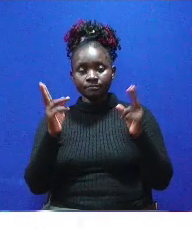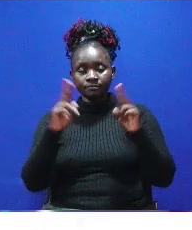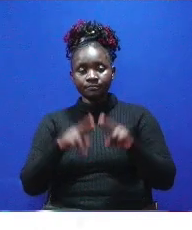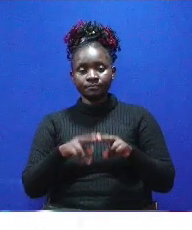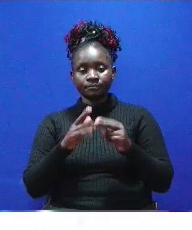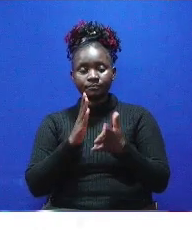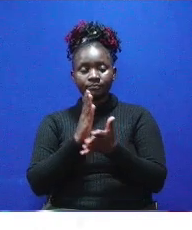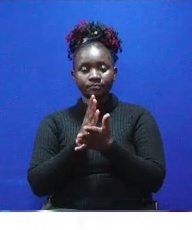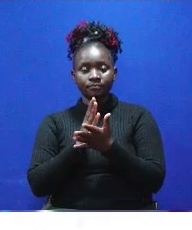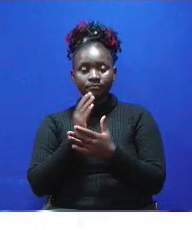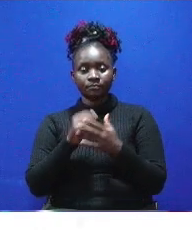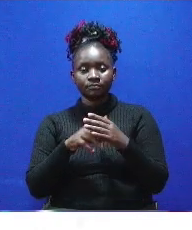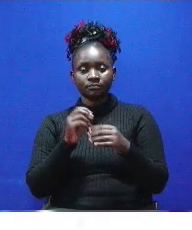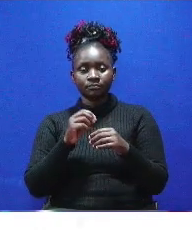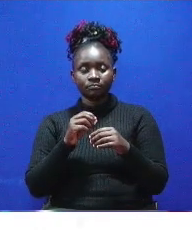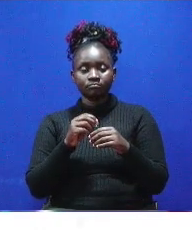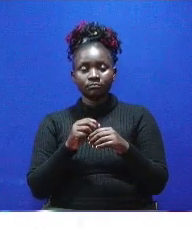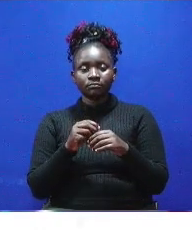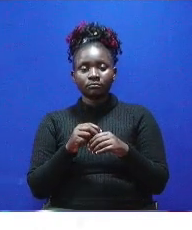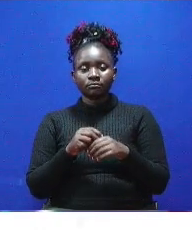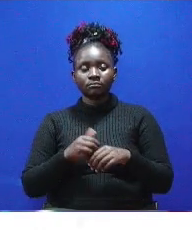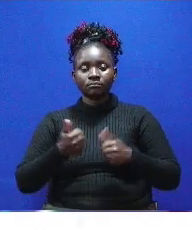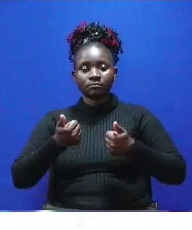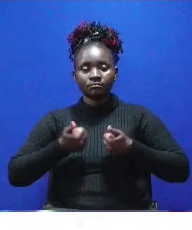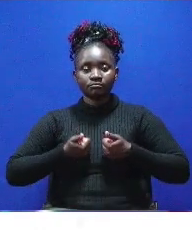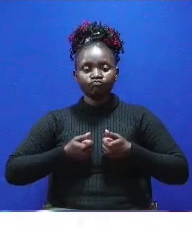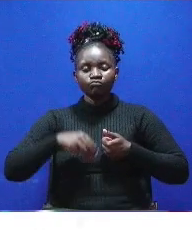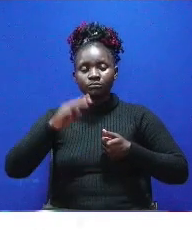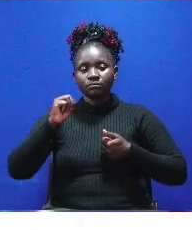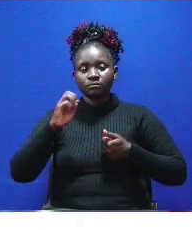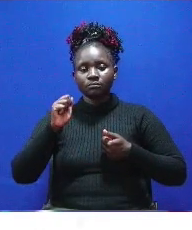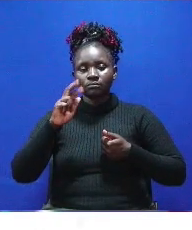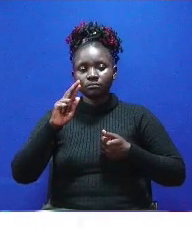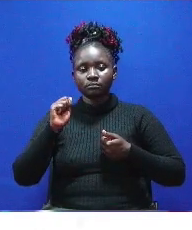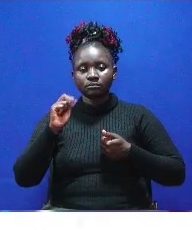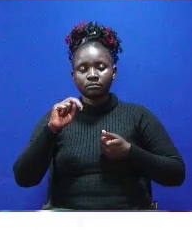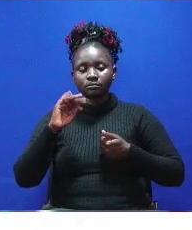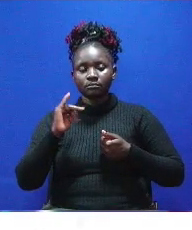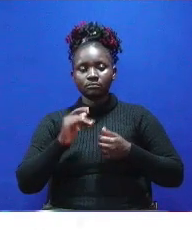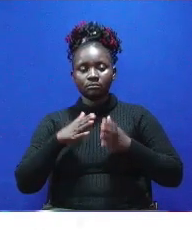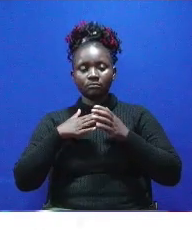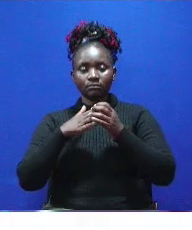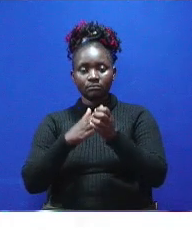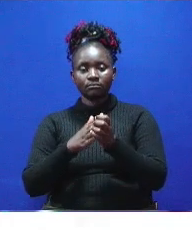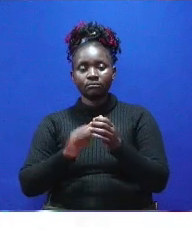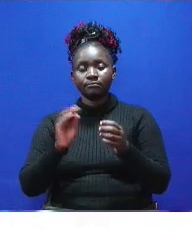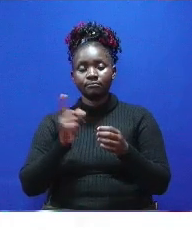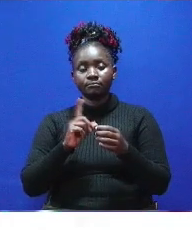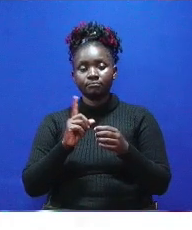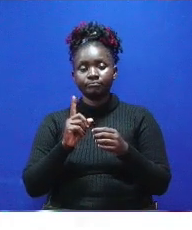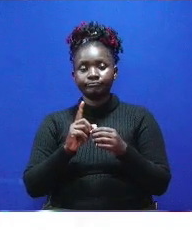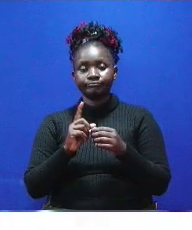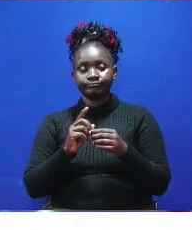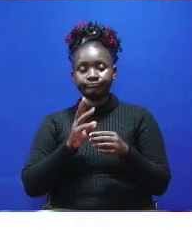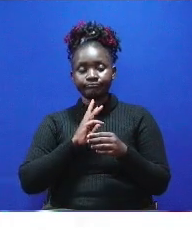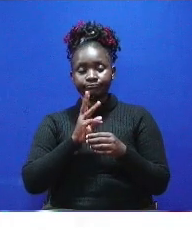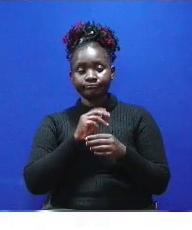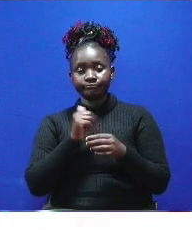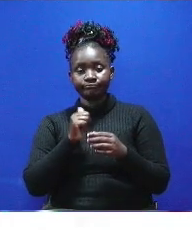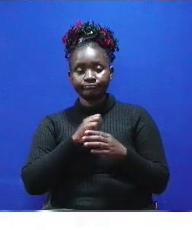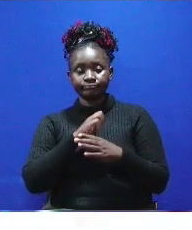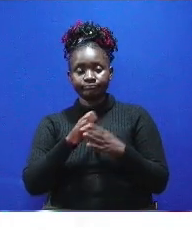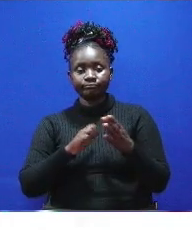kigwa seskuru ya baiseke ya marani muyego yo nyarako bago kurawa muno muwaziri bwa amacha na bigibintu bito etana